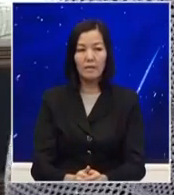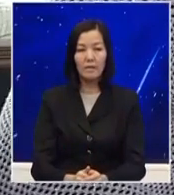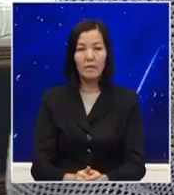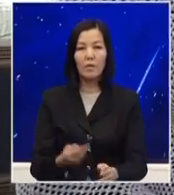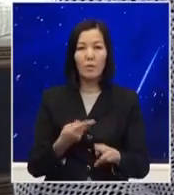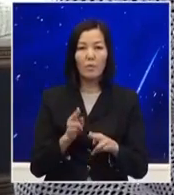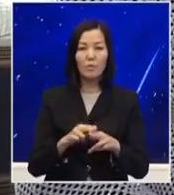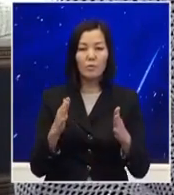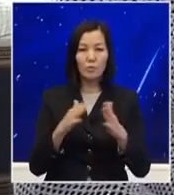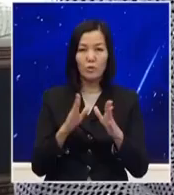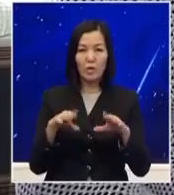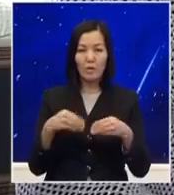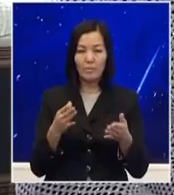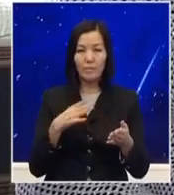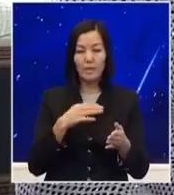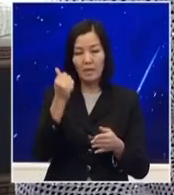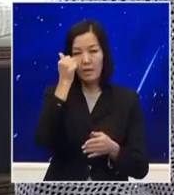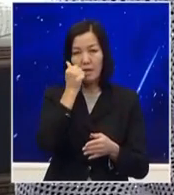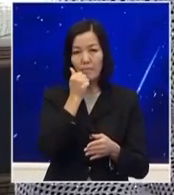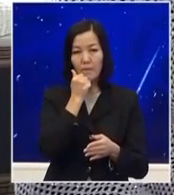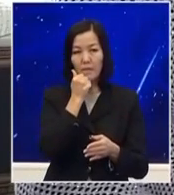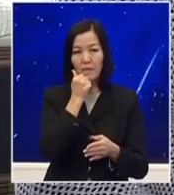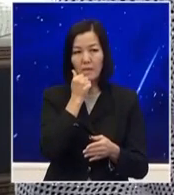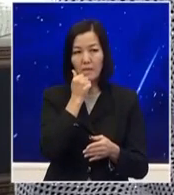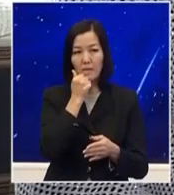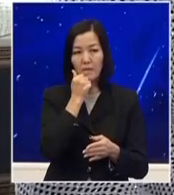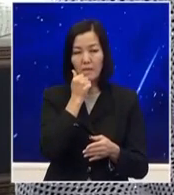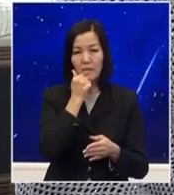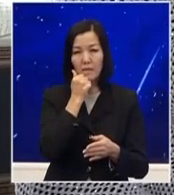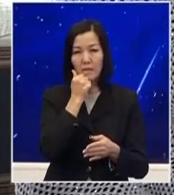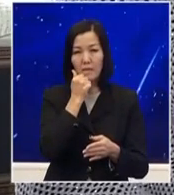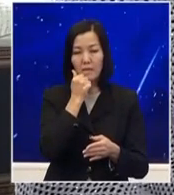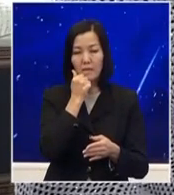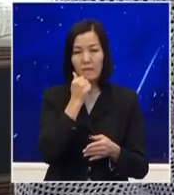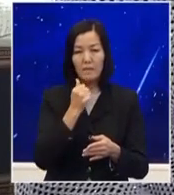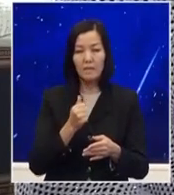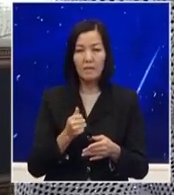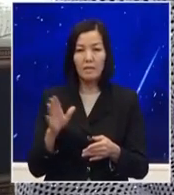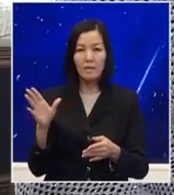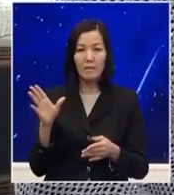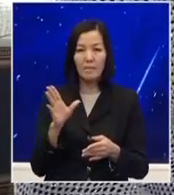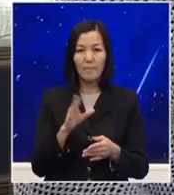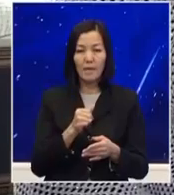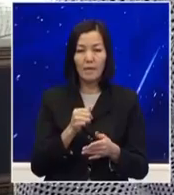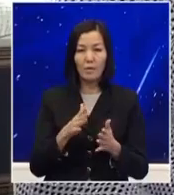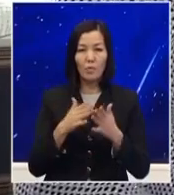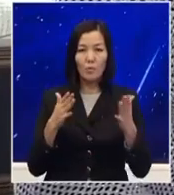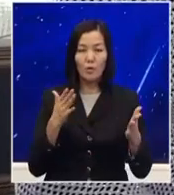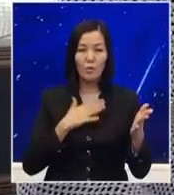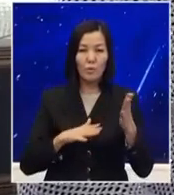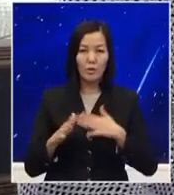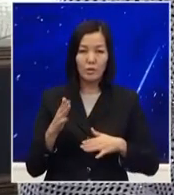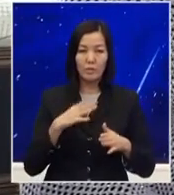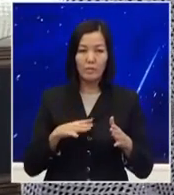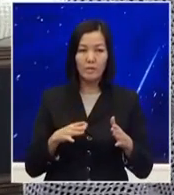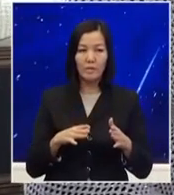берді Нұржан. Осы Нұржанына рахмет, көптен көп. Алла риза болсын, бала шағасын көр, қызын көрсін.